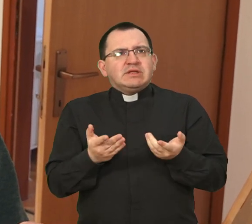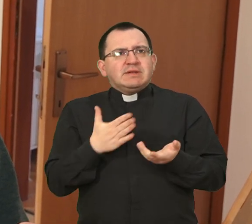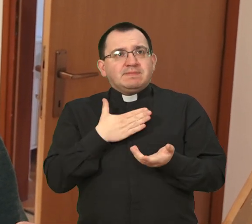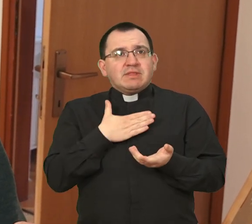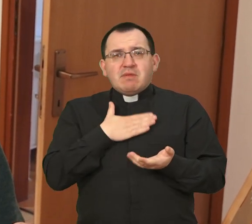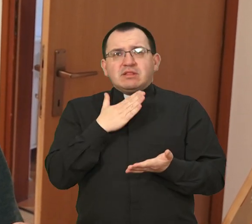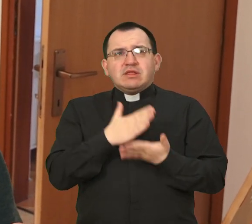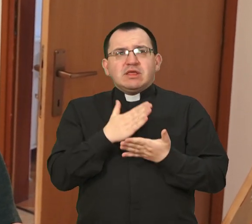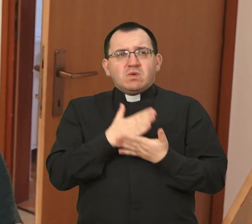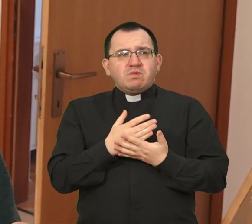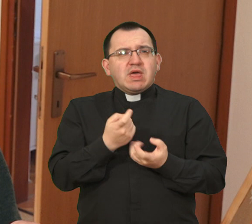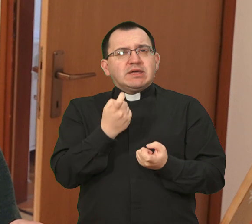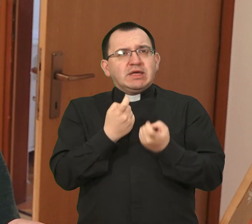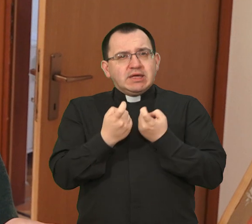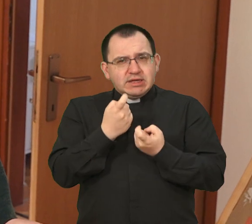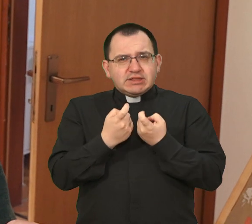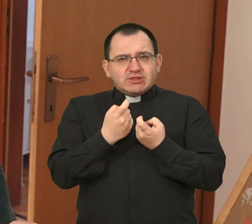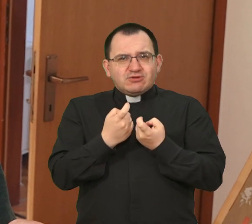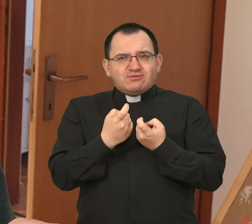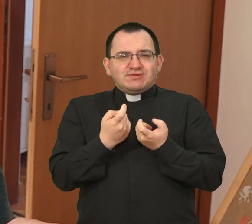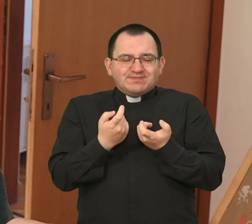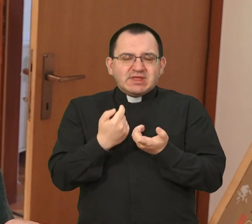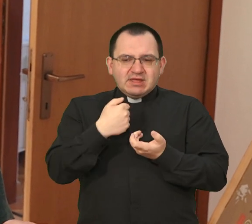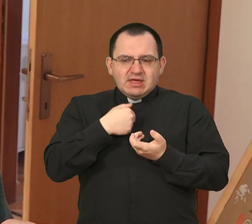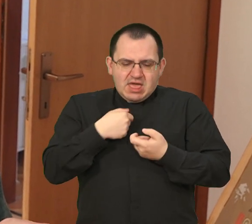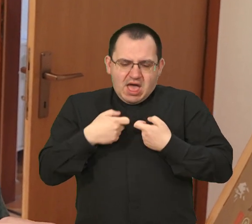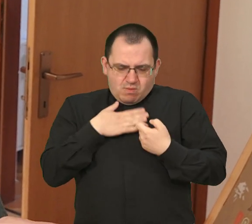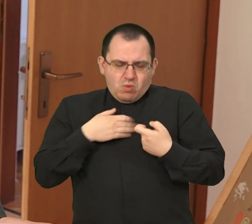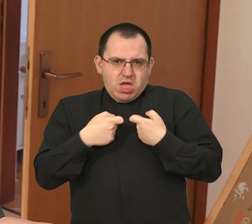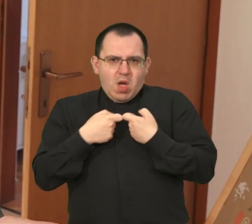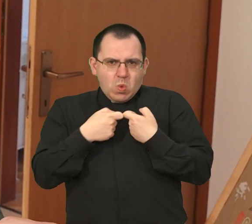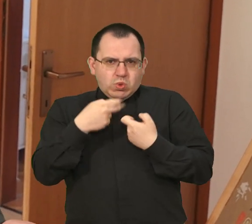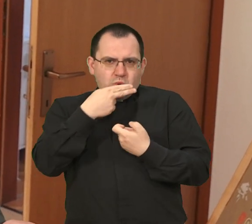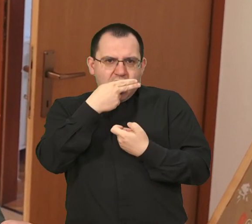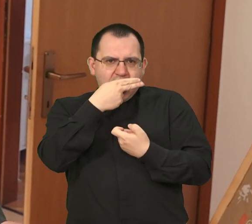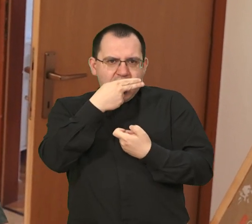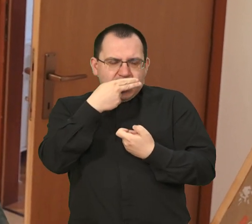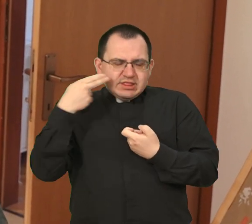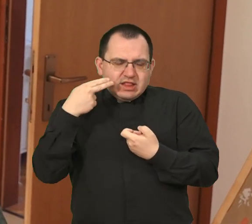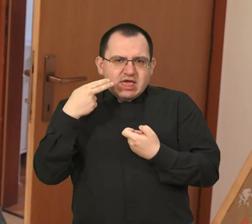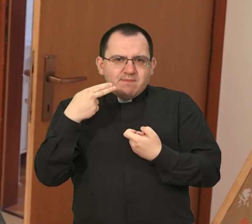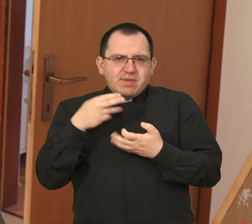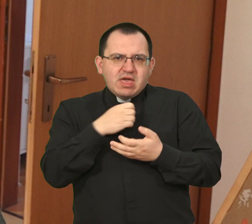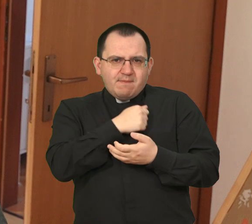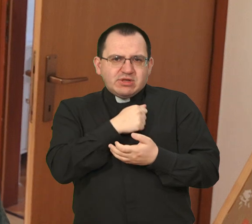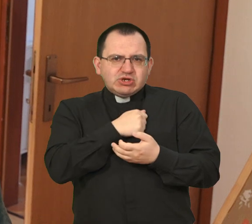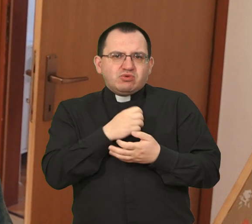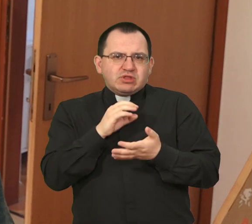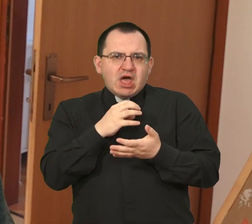Meni je uvijek izazov, s obzirom da smo u udruzi slijepih Međimurske županije imali